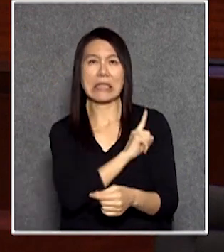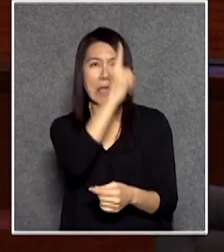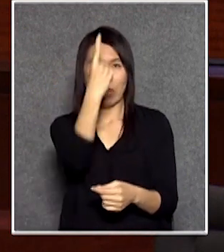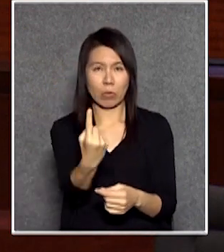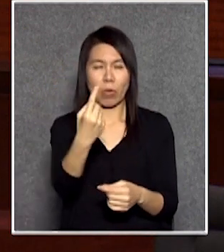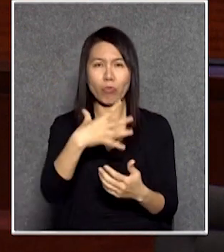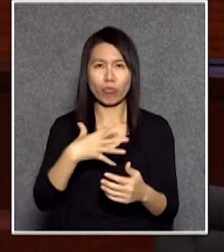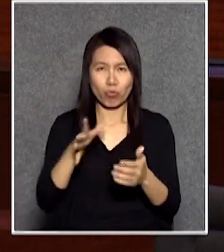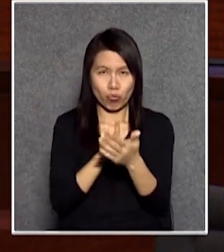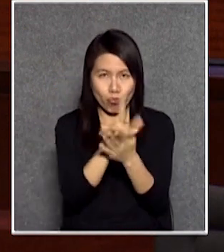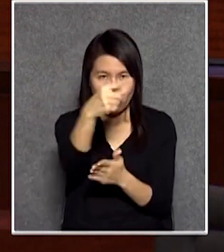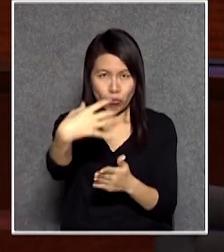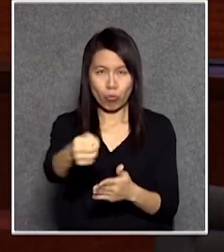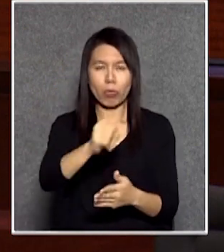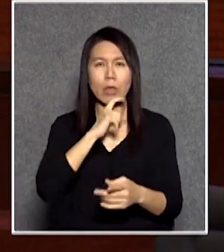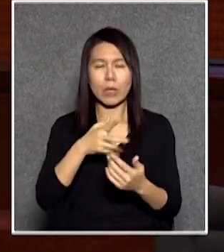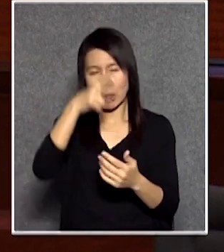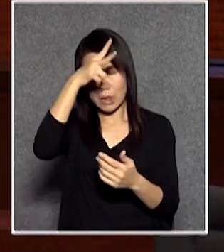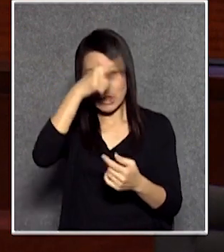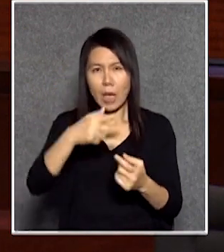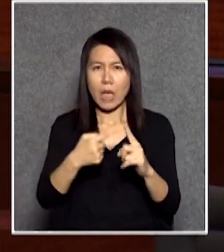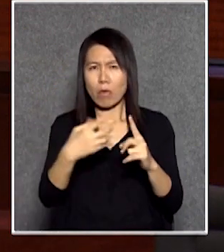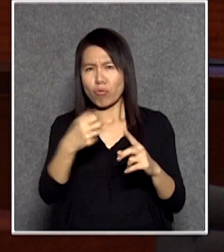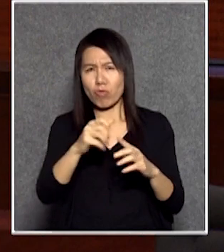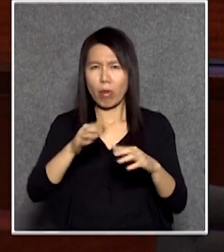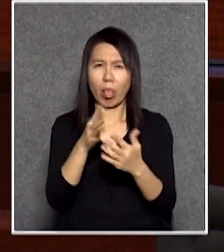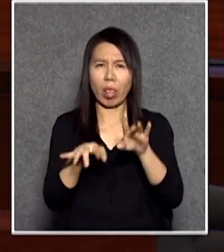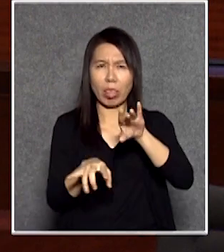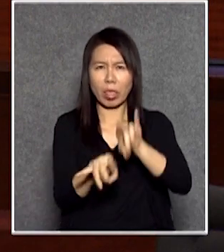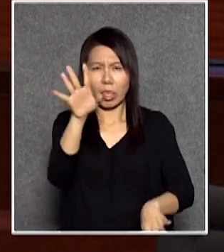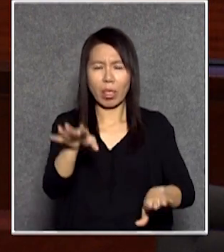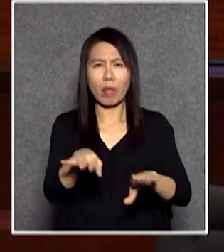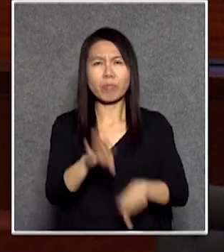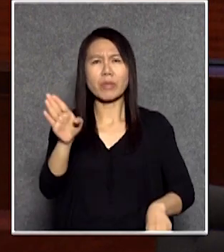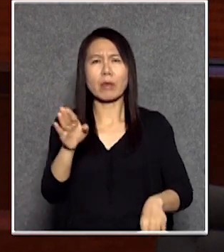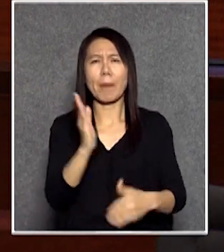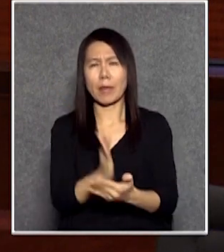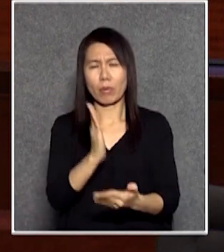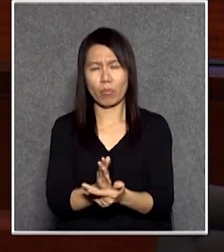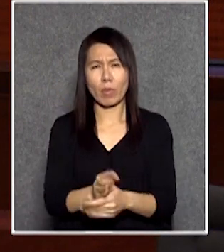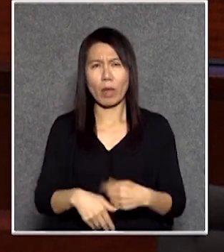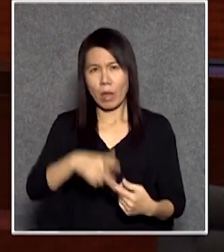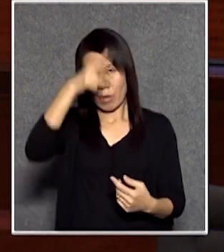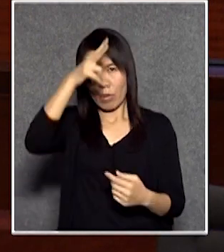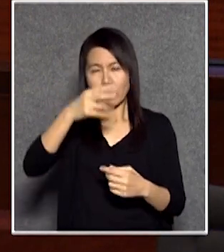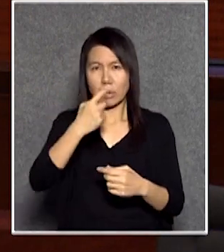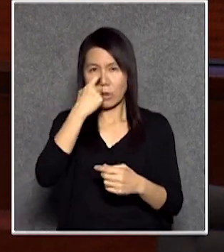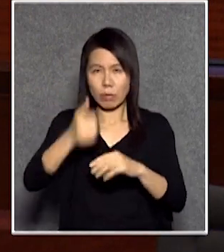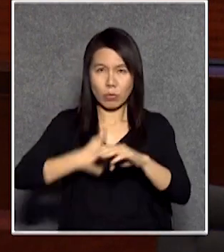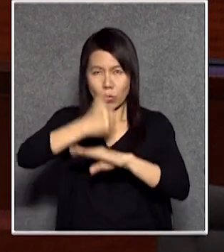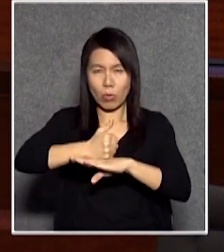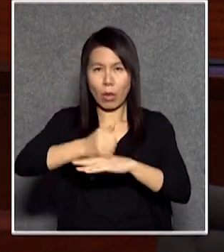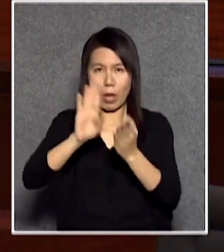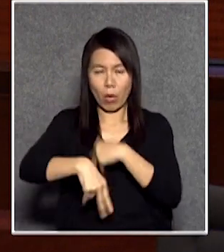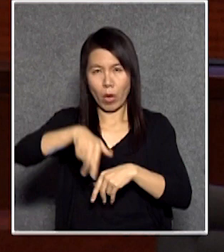專權政治和民主政治的原則是南然北切。梁振英上台之後，行政主導的集權